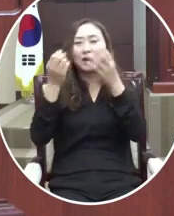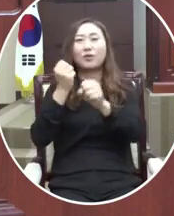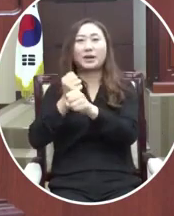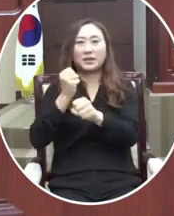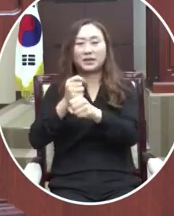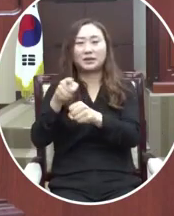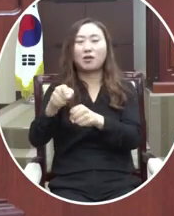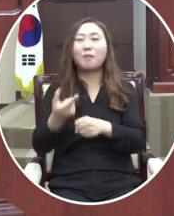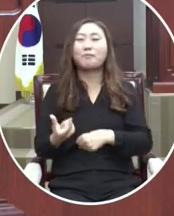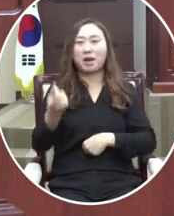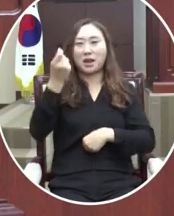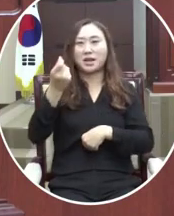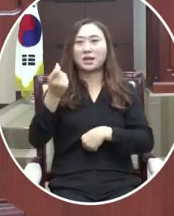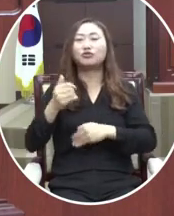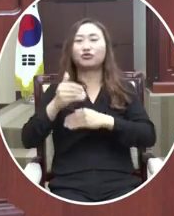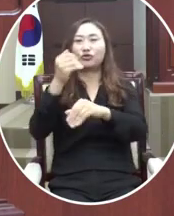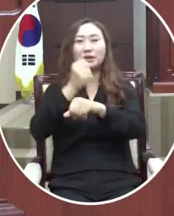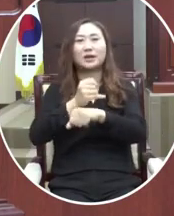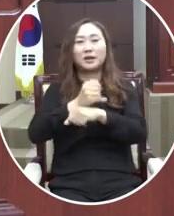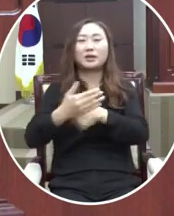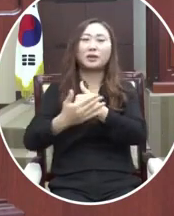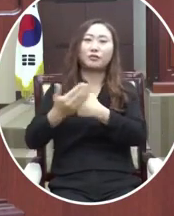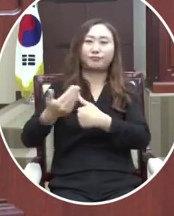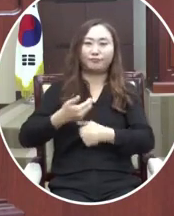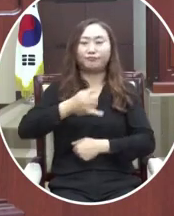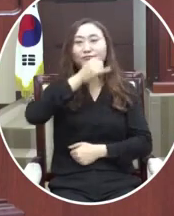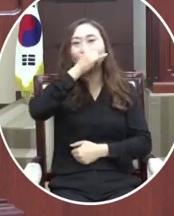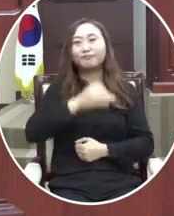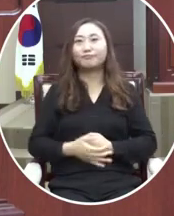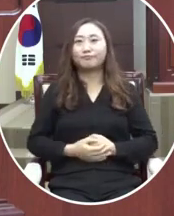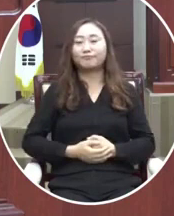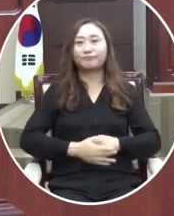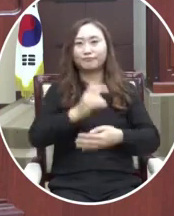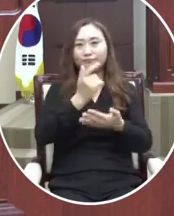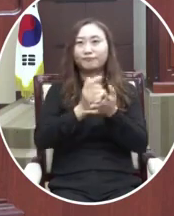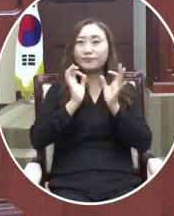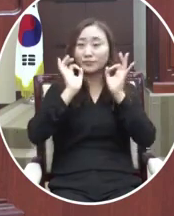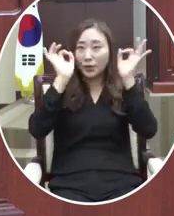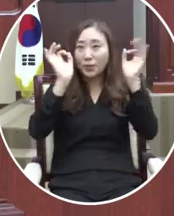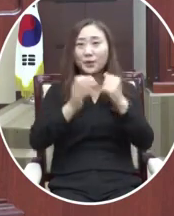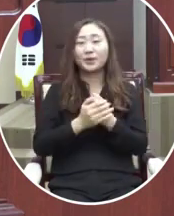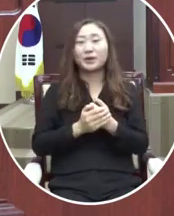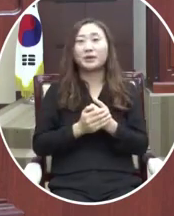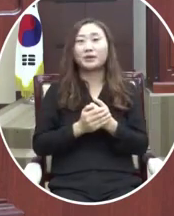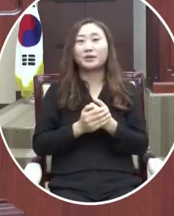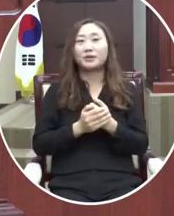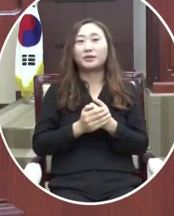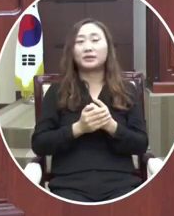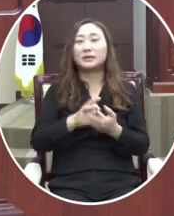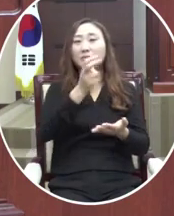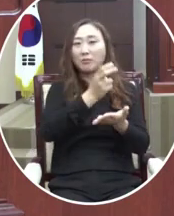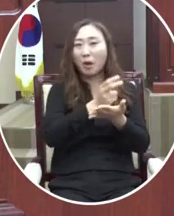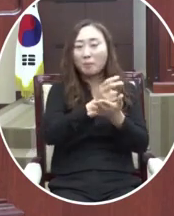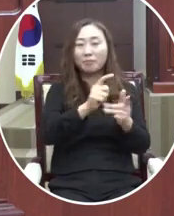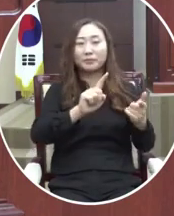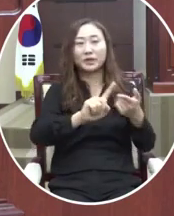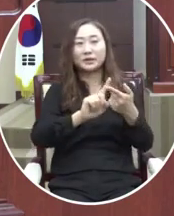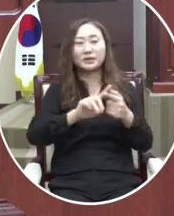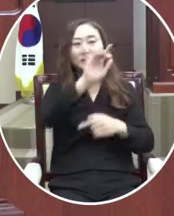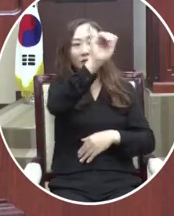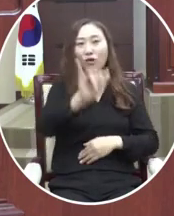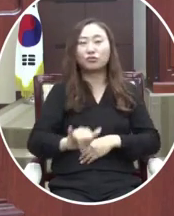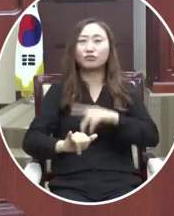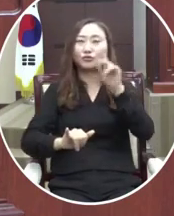재건축 신속 추진을 꼽으며 동력을 주셨습니다 노구의 노력으로 법적 기틀이 갖춰져 전국